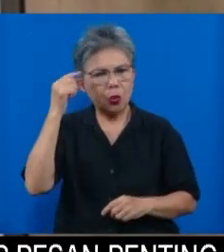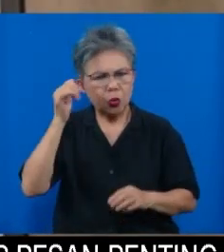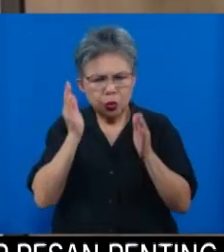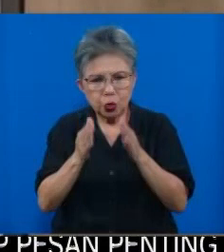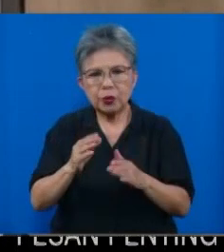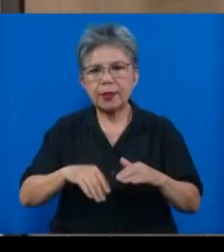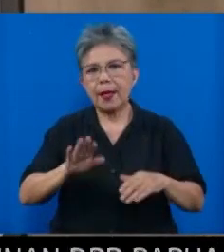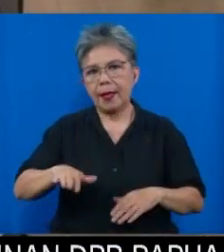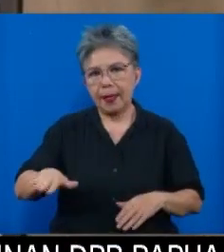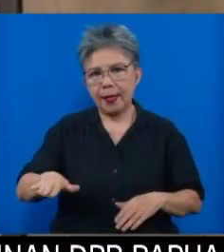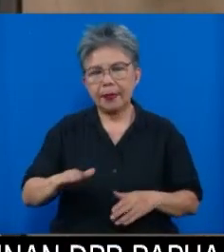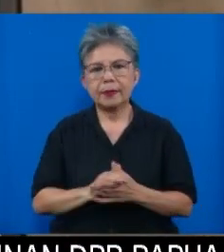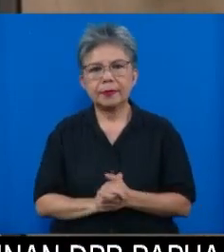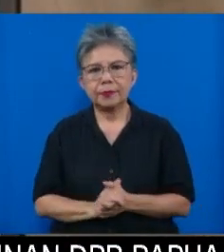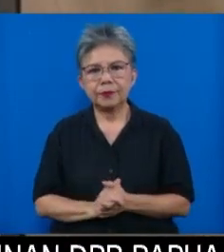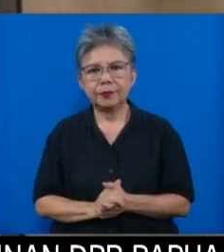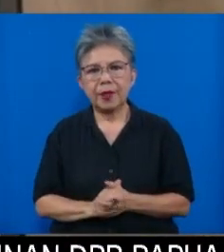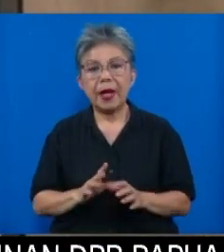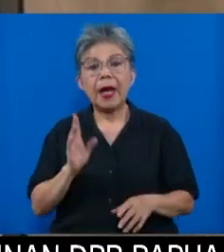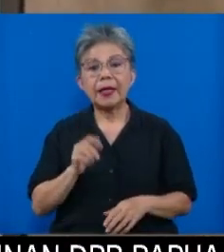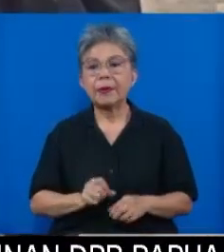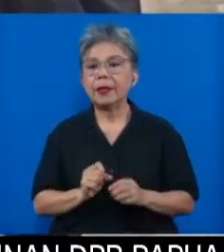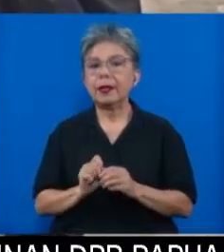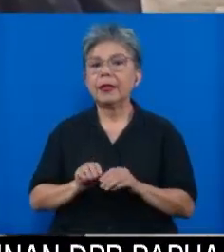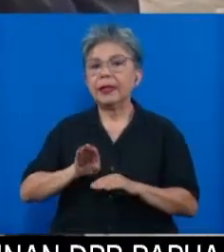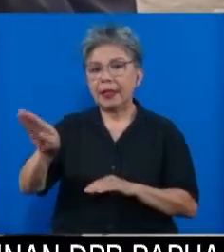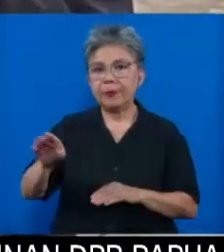anak maupun bedah digestif, akhirnya kami rujuk ke.